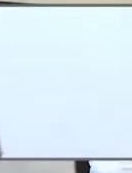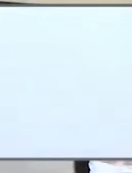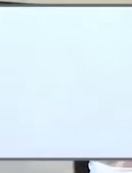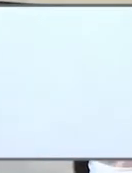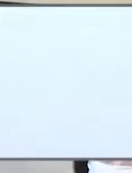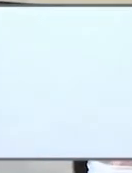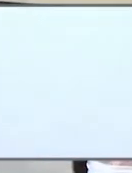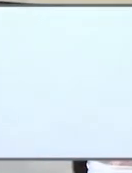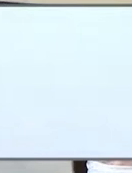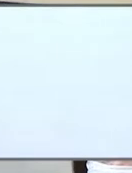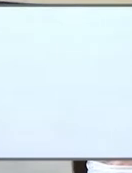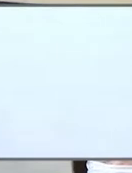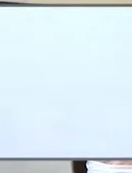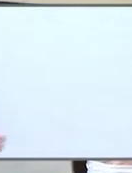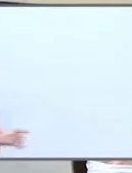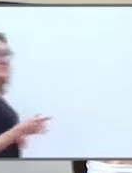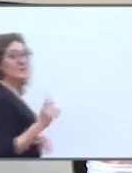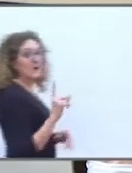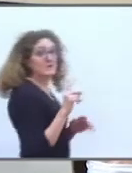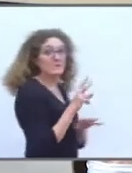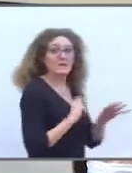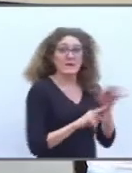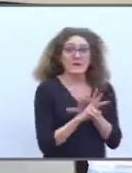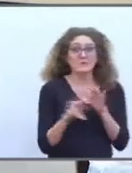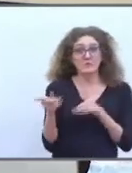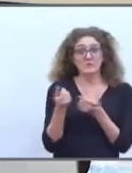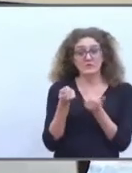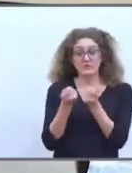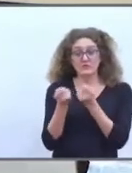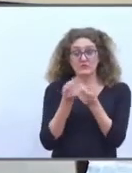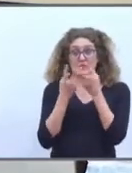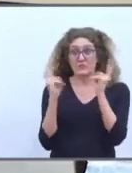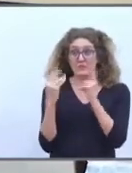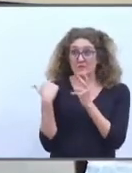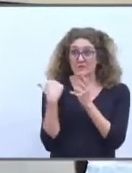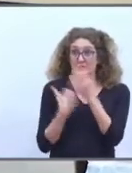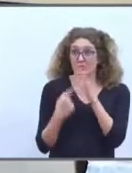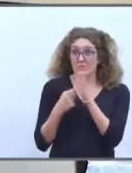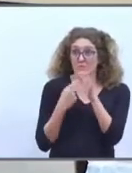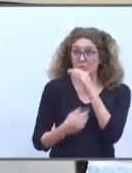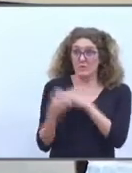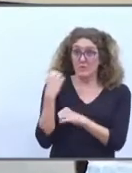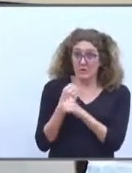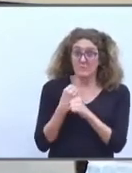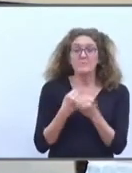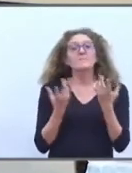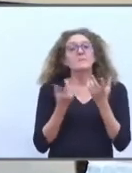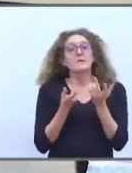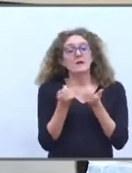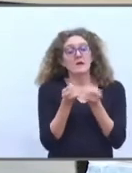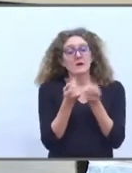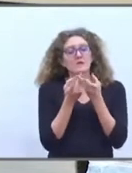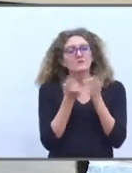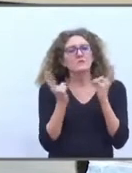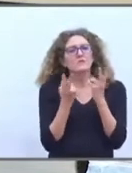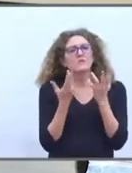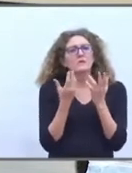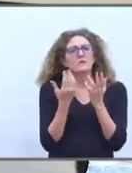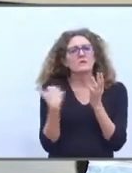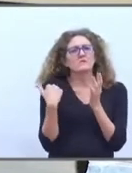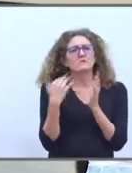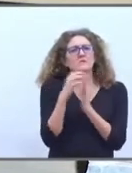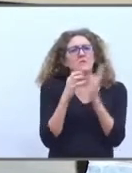publique qui vient de se reconstituer. Et cette régie publique, on en a fait un rapport d'activité l'autre jour dans